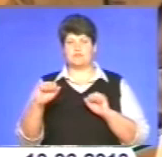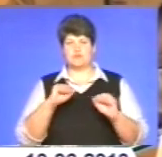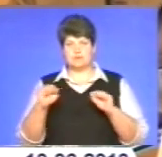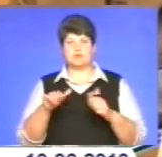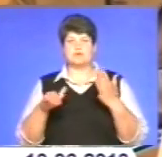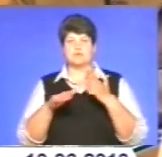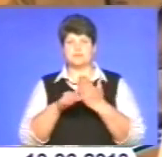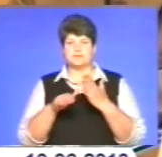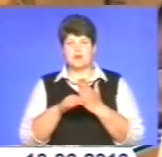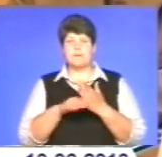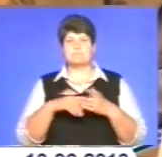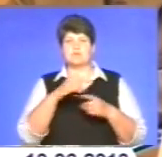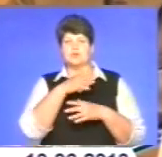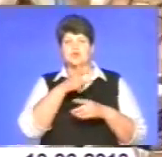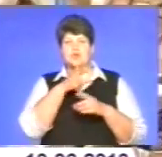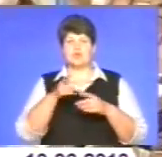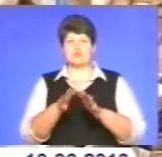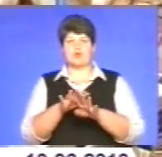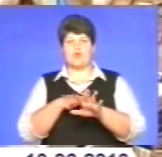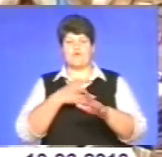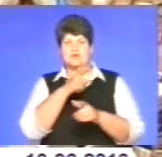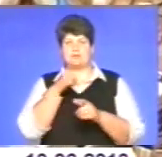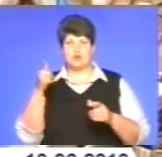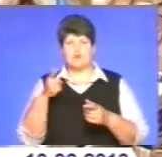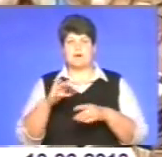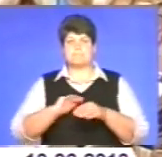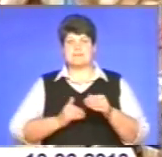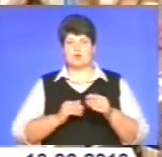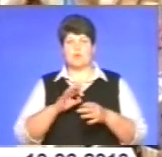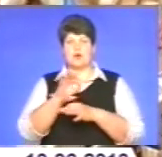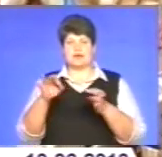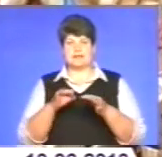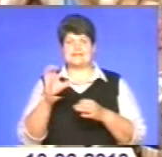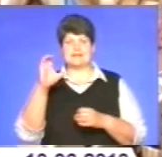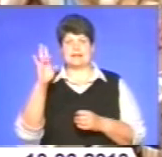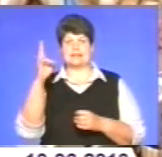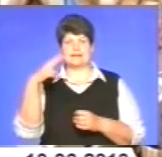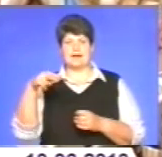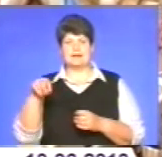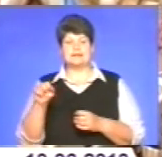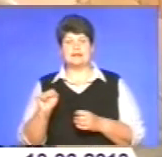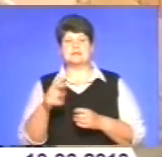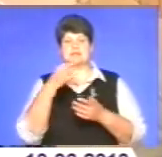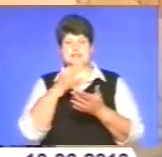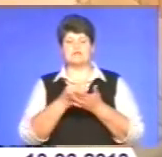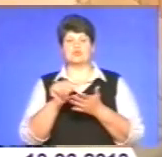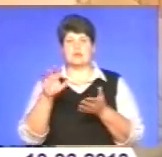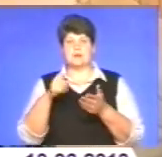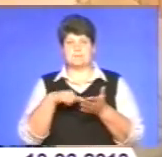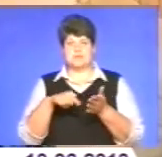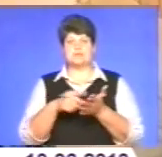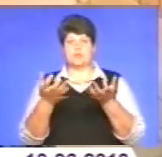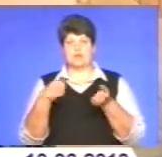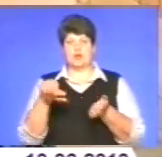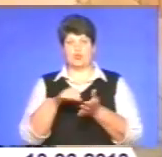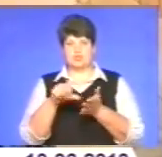реалізації довготермінових бізнесових проєктів. Зокрема, міський голова Тернополя Сергій Надал підкреслив, що місто уже бере участь у міжнародних проєктах Світового